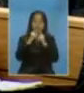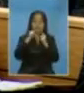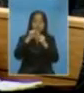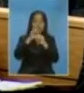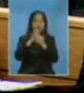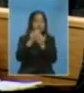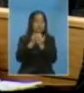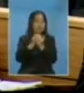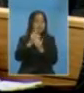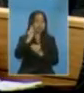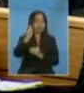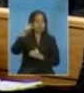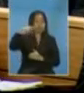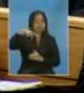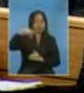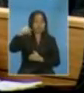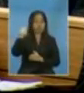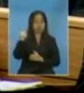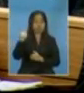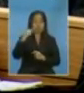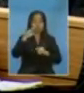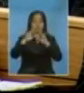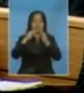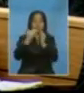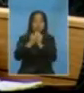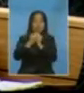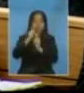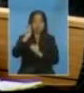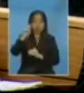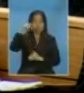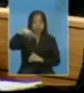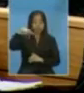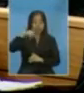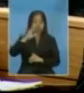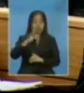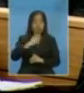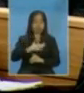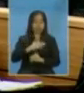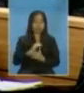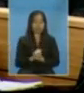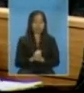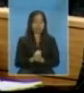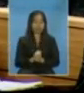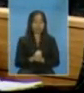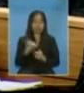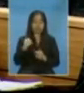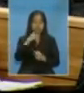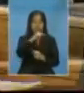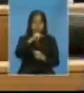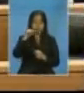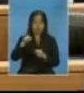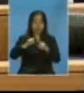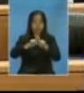เศษแล้วจะไปเปรียบเทียบการกู้เงินพิเศษกรณีหนึ่งกับอีกกรณีหนึ่งคนละสถานการ